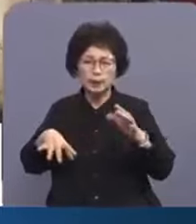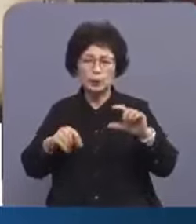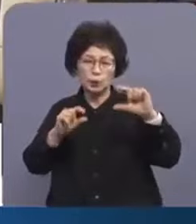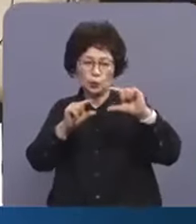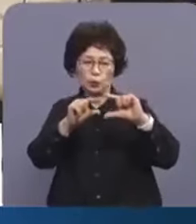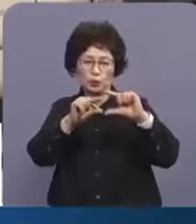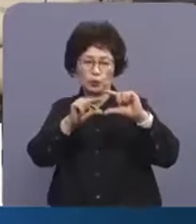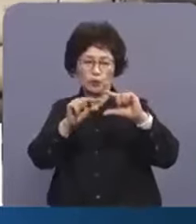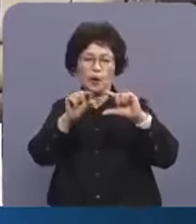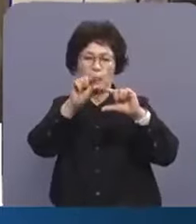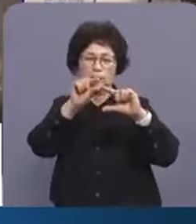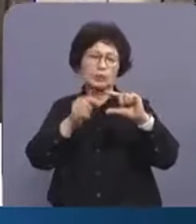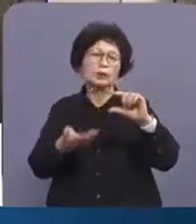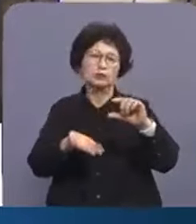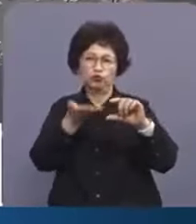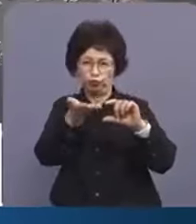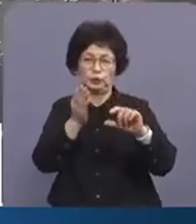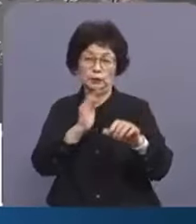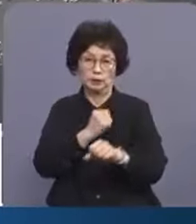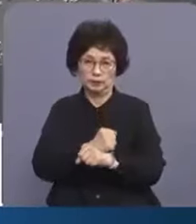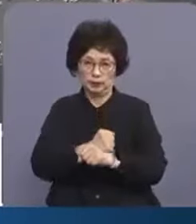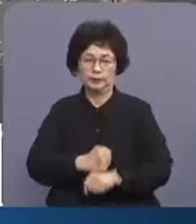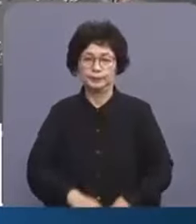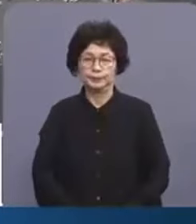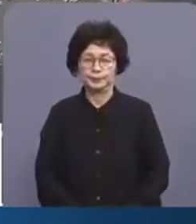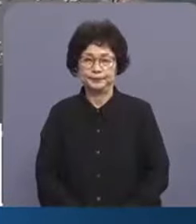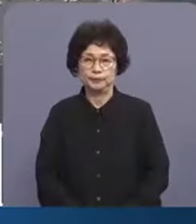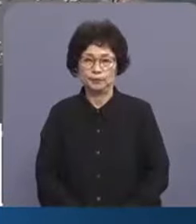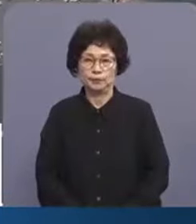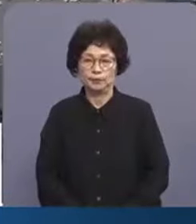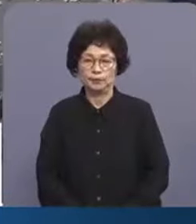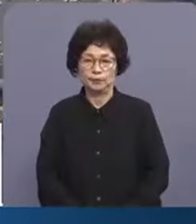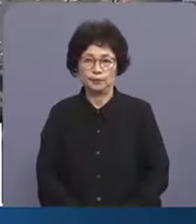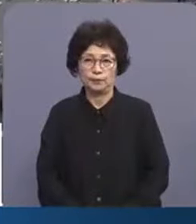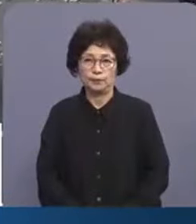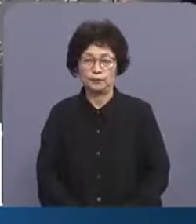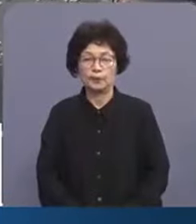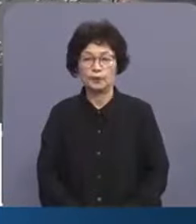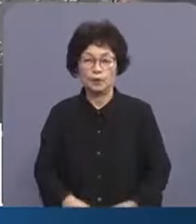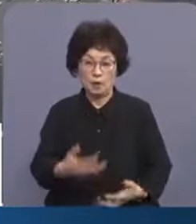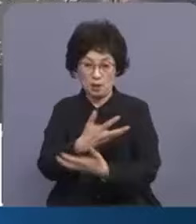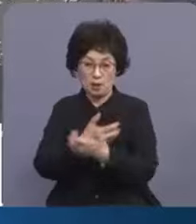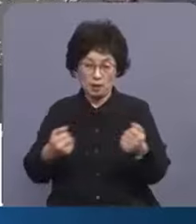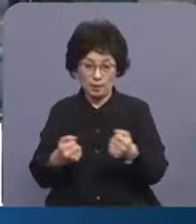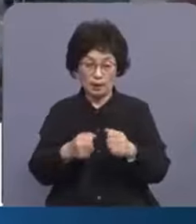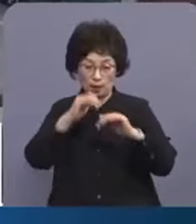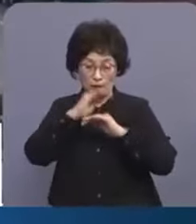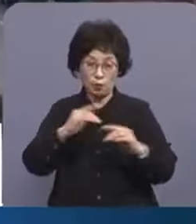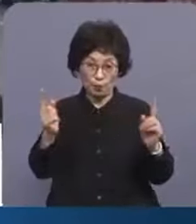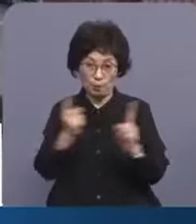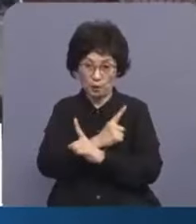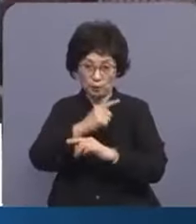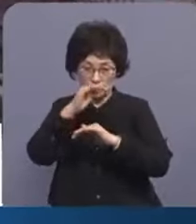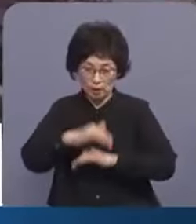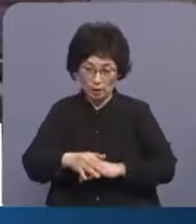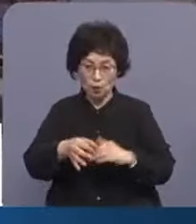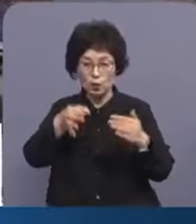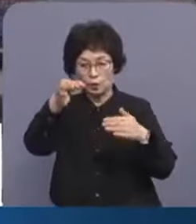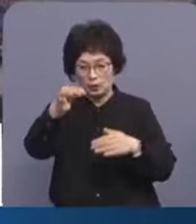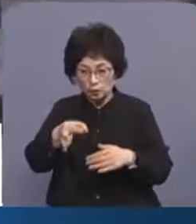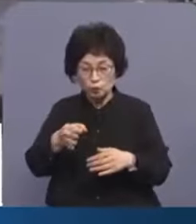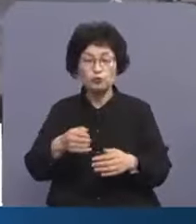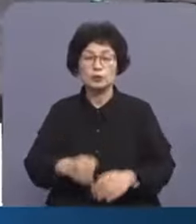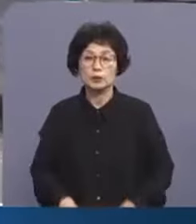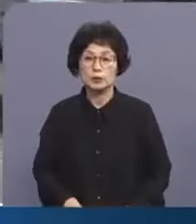비용이 늘어날 수밖에 없는 것 그네 그 차이가 커질 테니까요 예예 그렇습니다이 협약 변경으로 통행료를 낮추던지